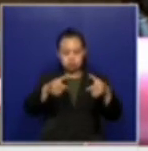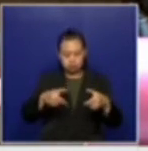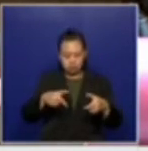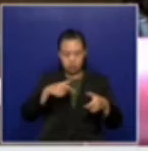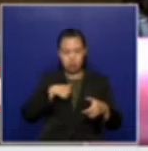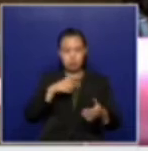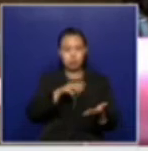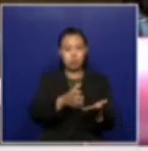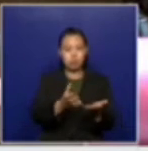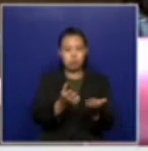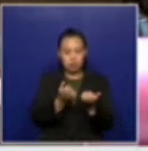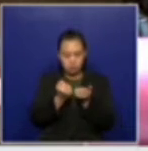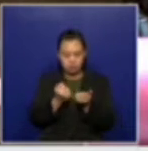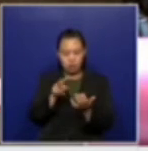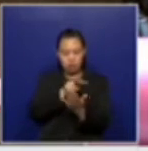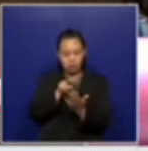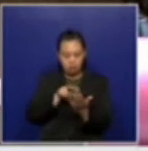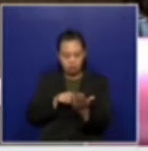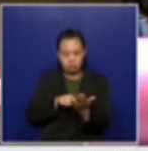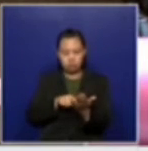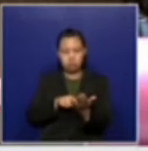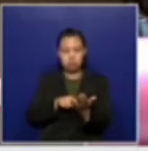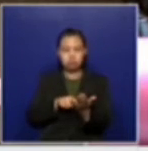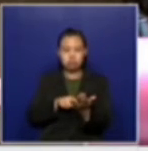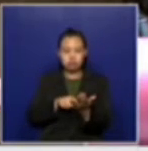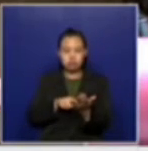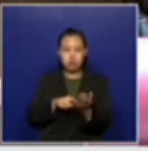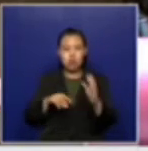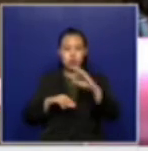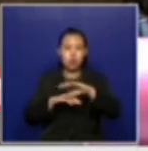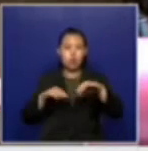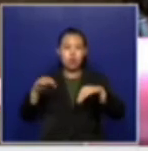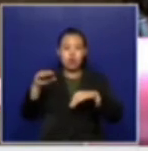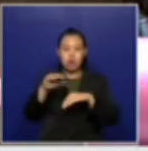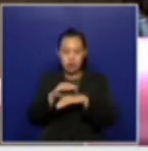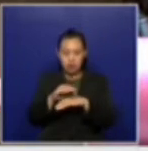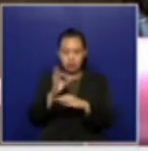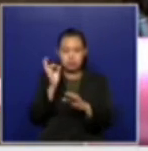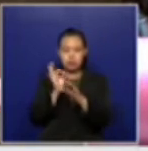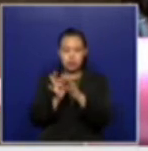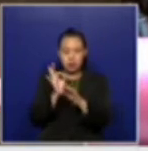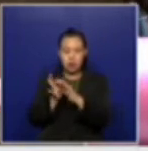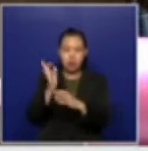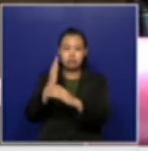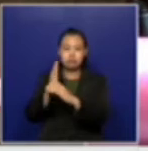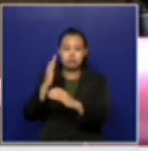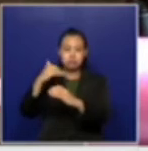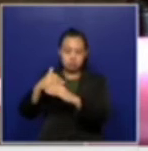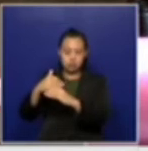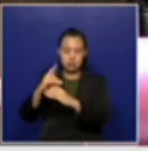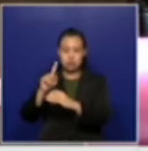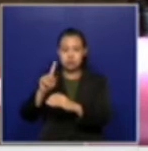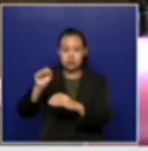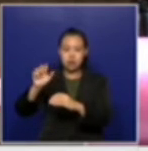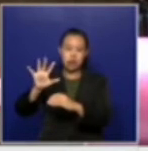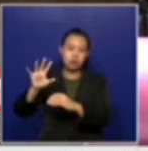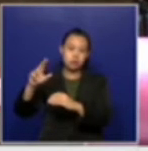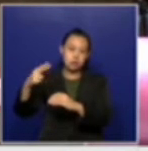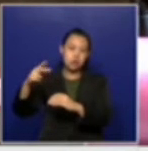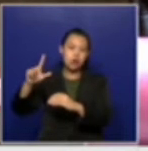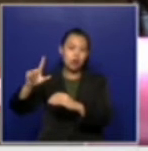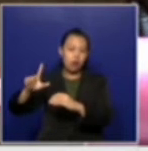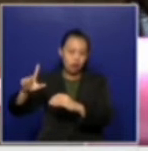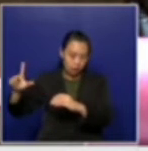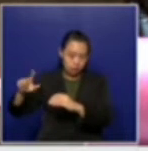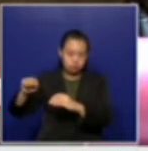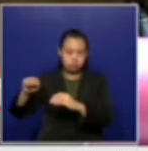ซอฟโลนโดยการให้กู้ยืมผ่านธนาคารออมสิน 150,000 ล้านนั้นได้กำหนดเงื่อนไขให้ธนาคาร